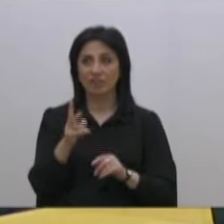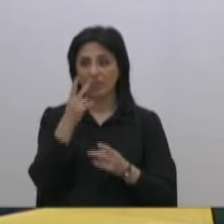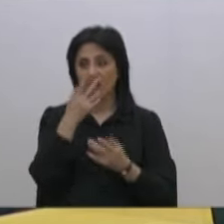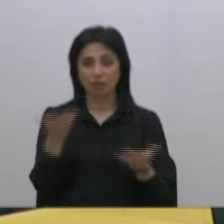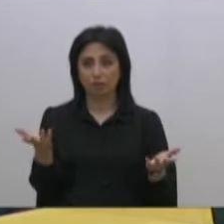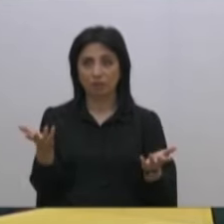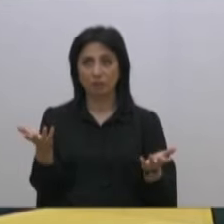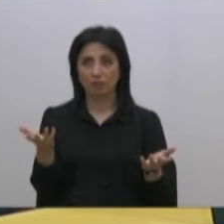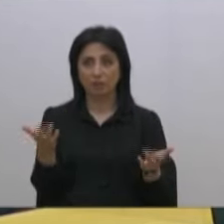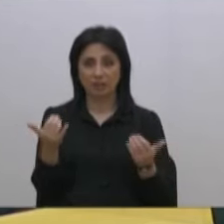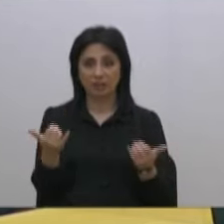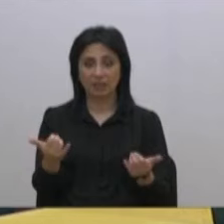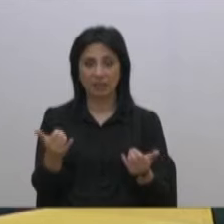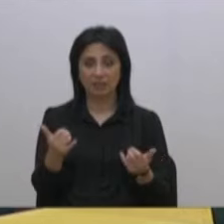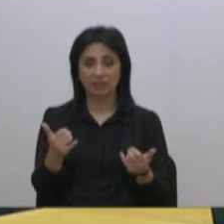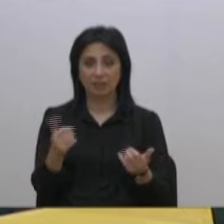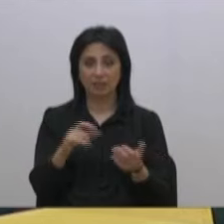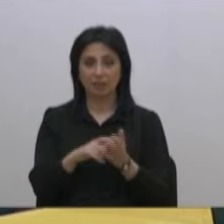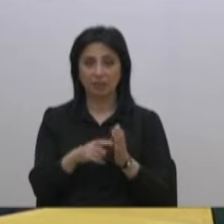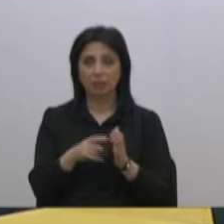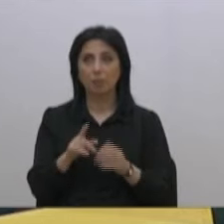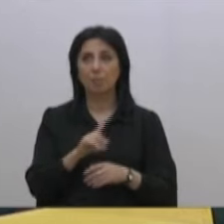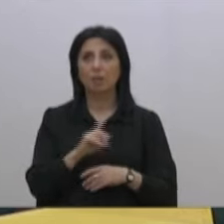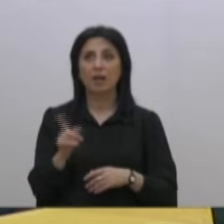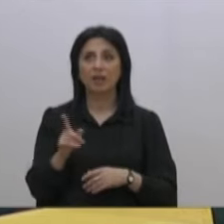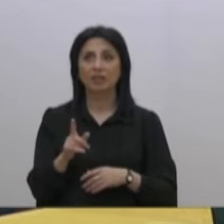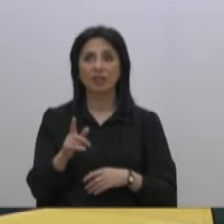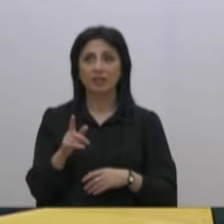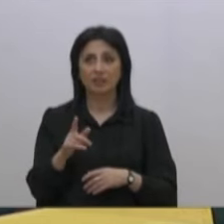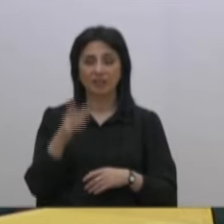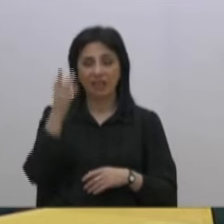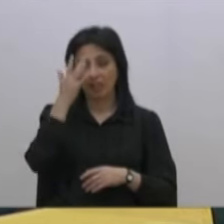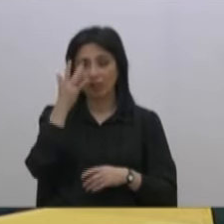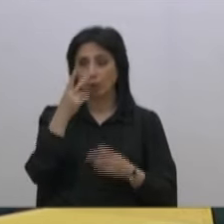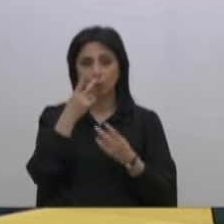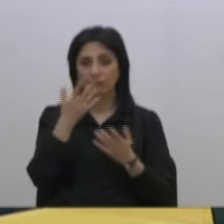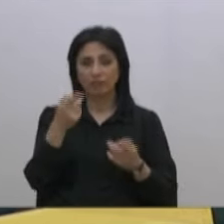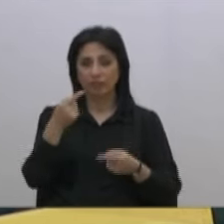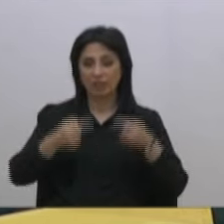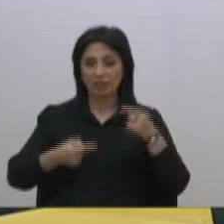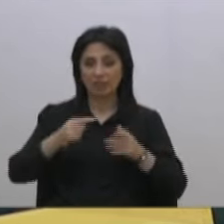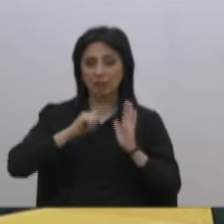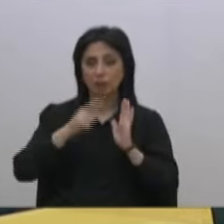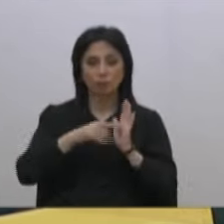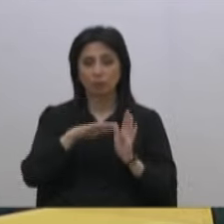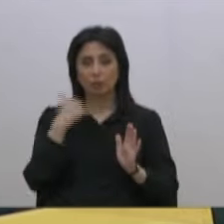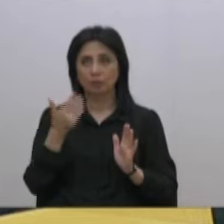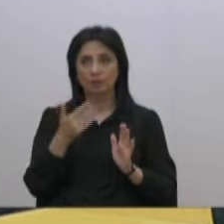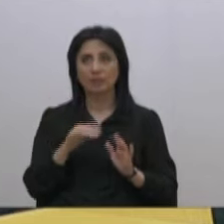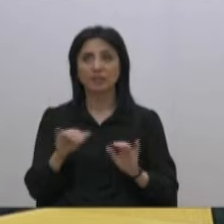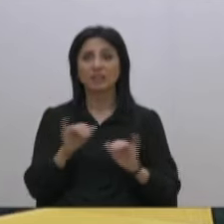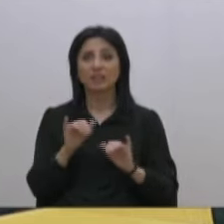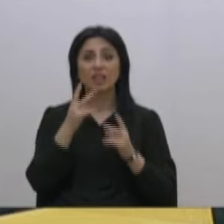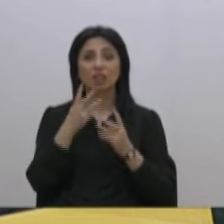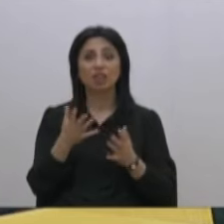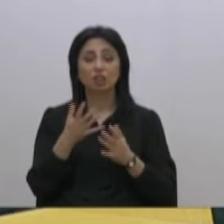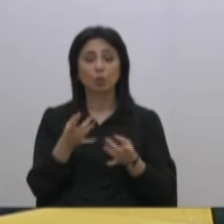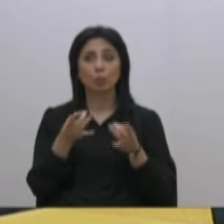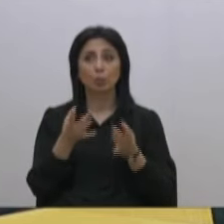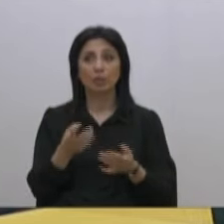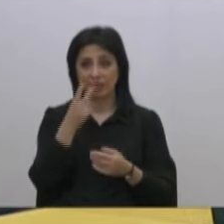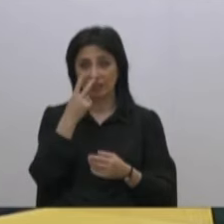არჩანან დღეს დარბაზში, მაგრამ იდეურადაც არჩანან, დისკუსიაში არჩანან, სადაც ჩანან, უბრალოდ